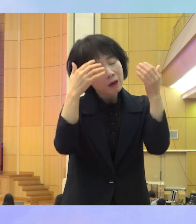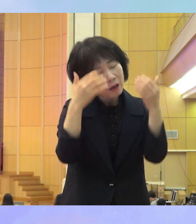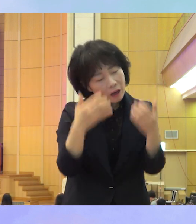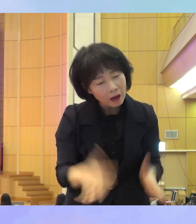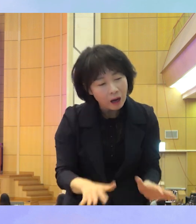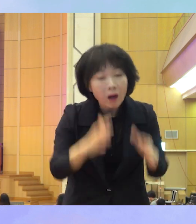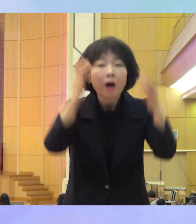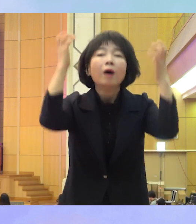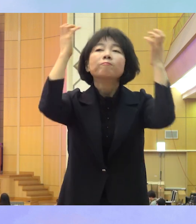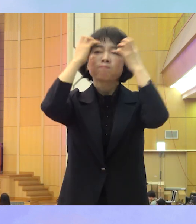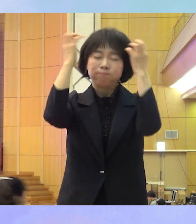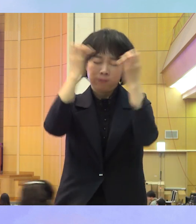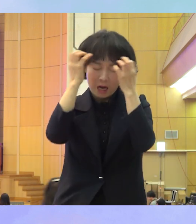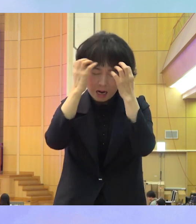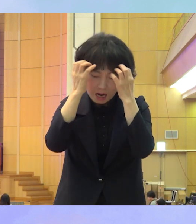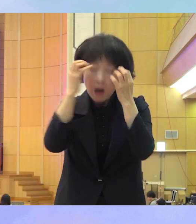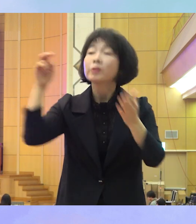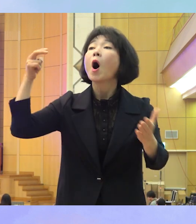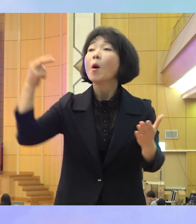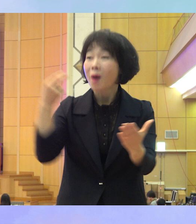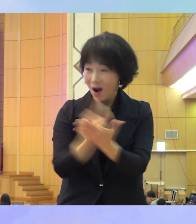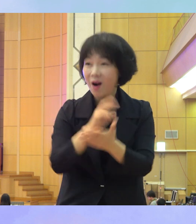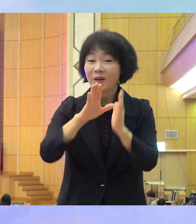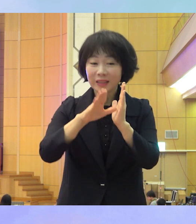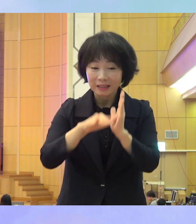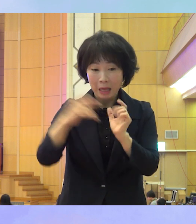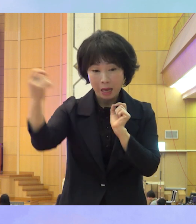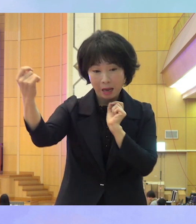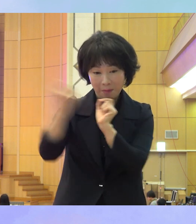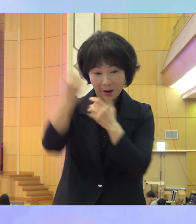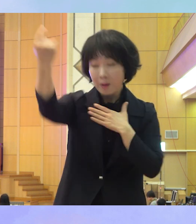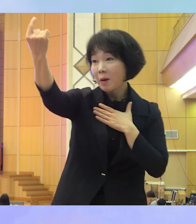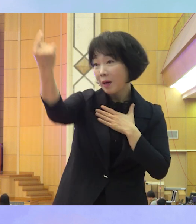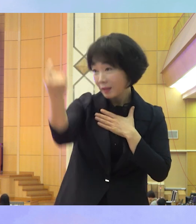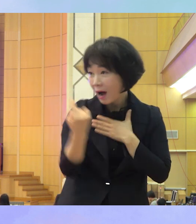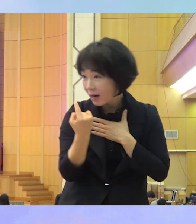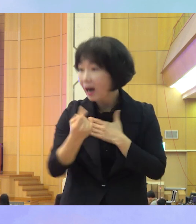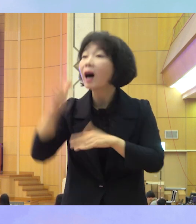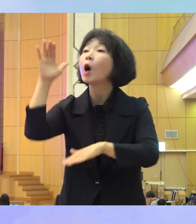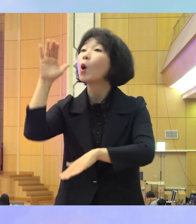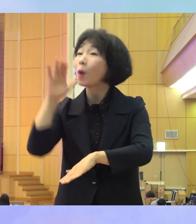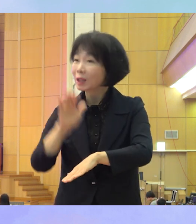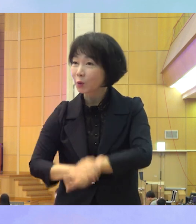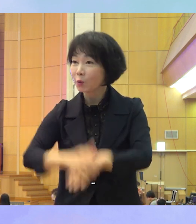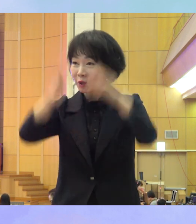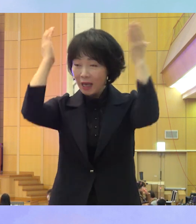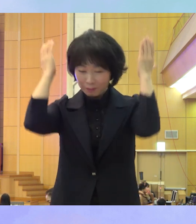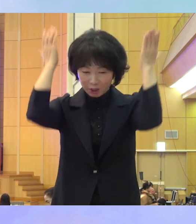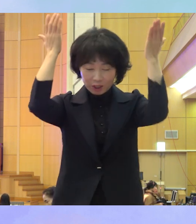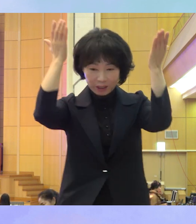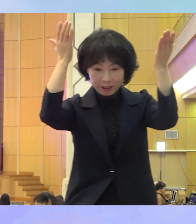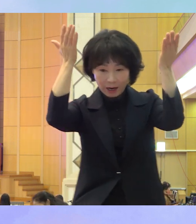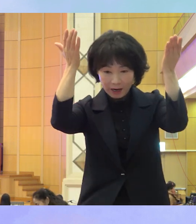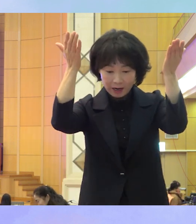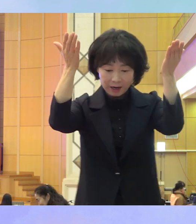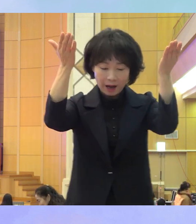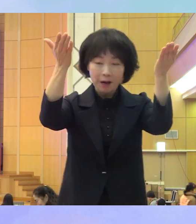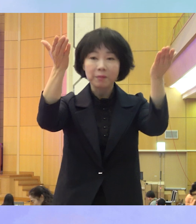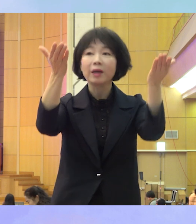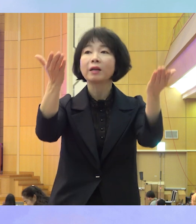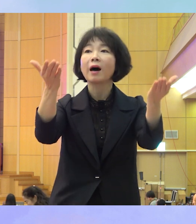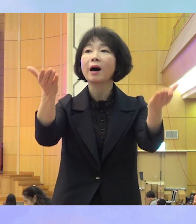않아도 지치고 공하여 넘어질 때면 다가와 손